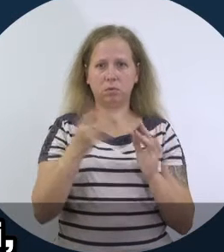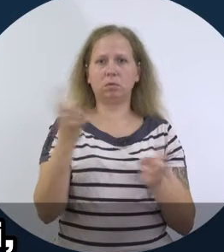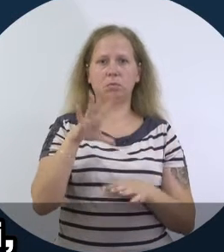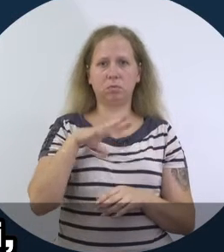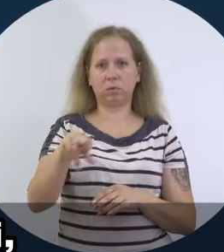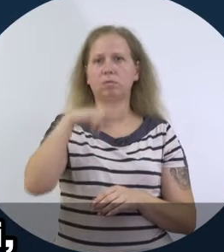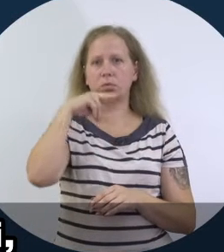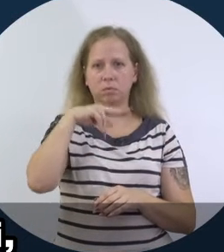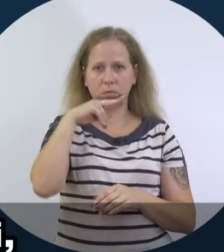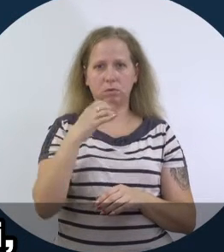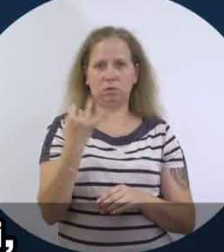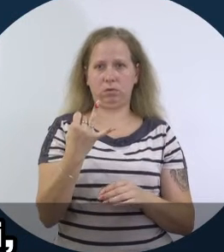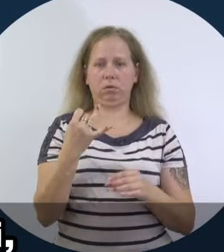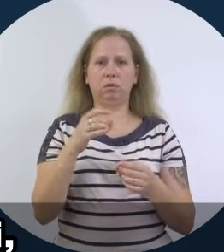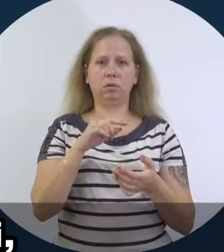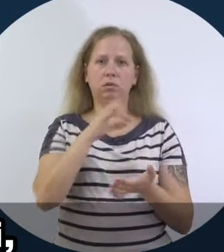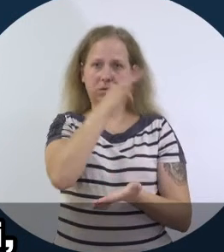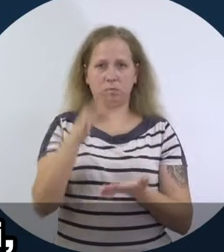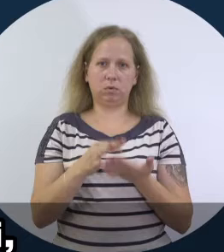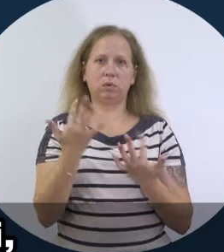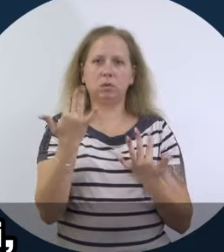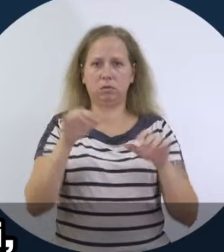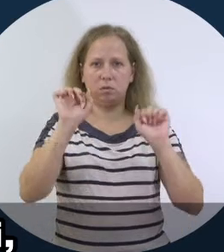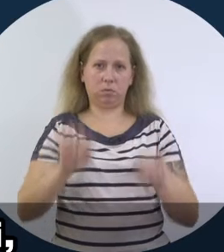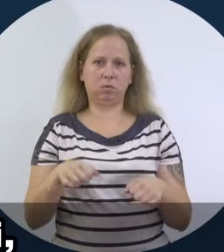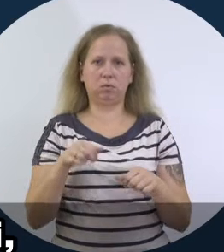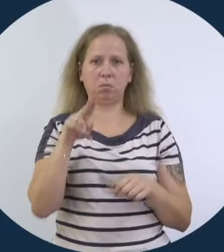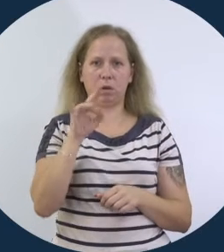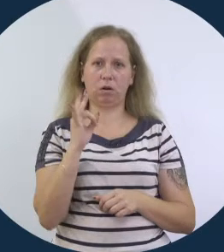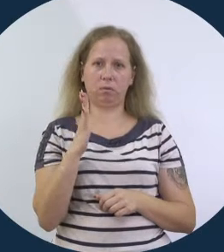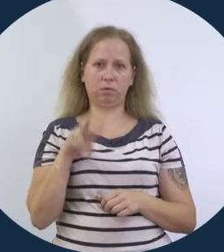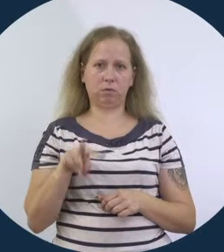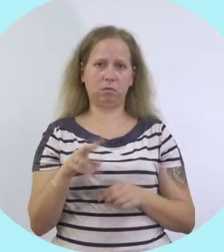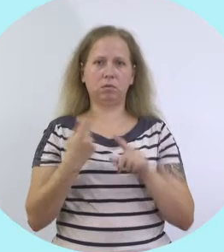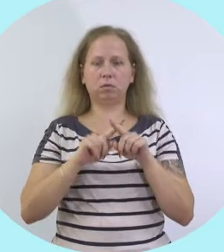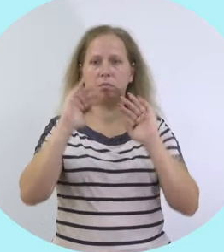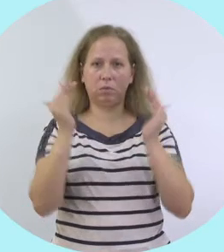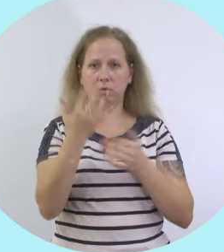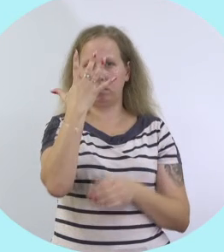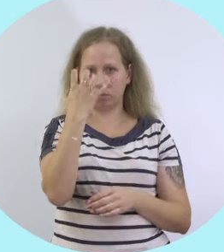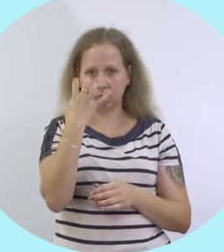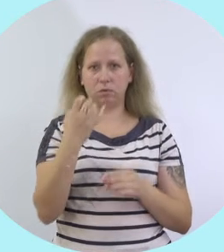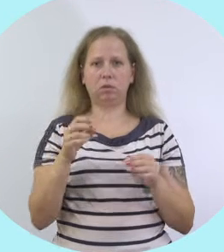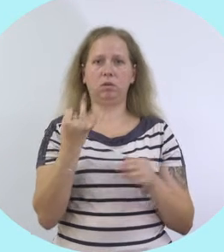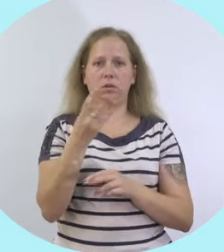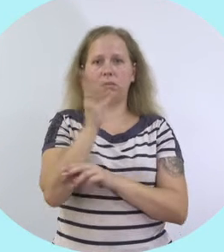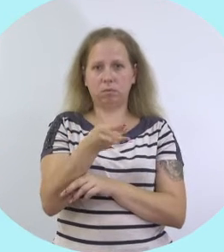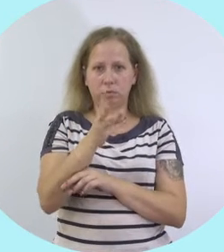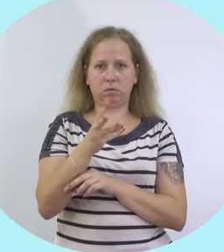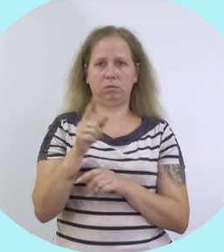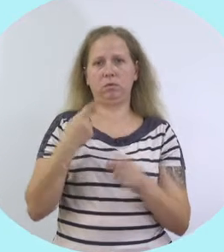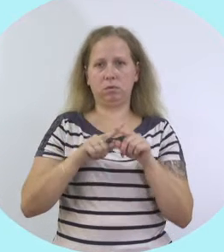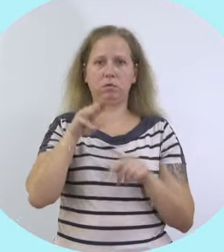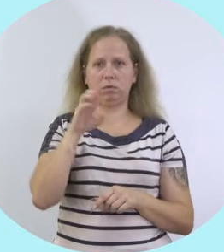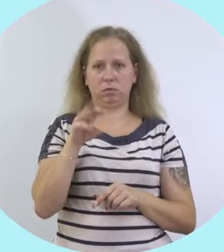интернете необходимо быть внимательным и соблюдать всего несколько простых правил минимум личных данных в аккаунте чем меньше фото